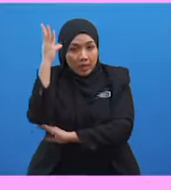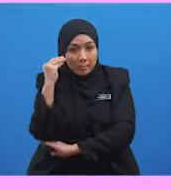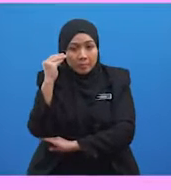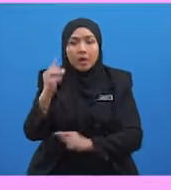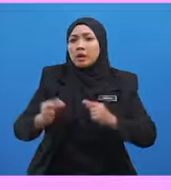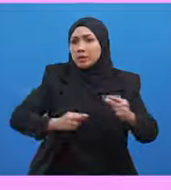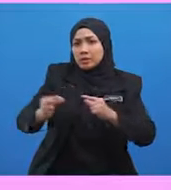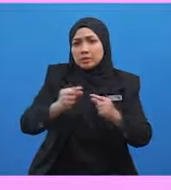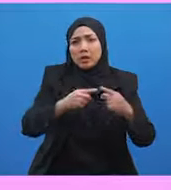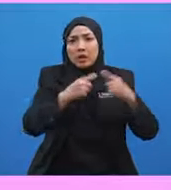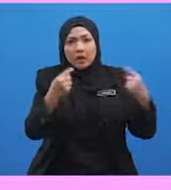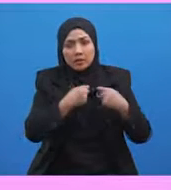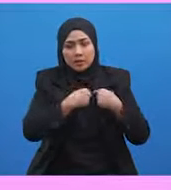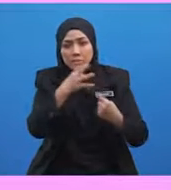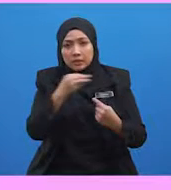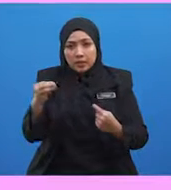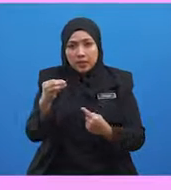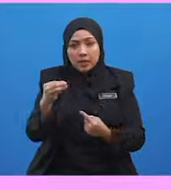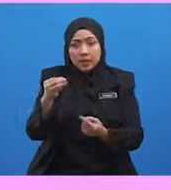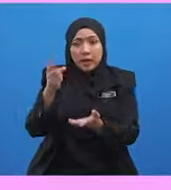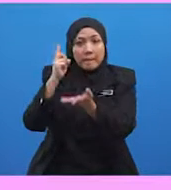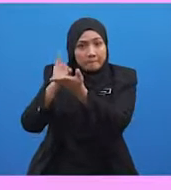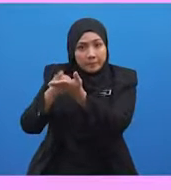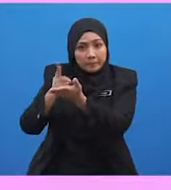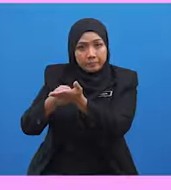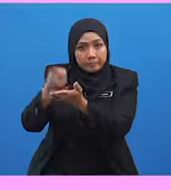dalam membantu pengurus membuat keputusan.